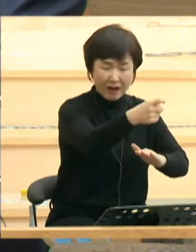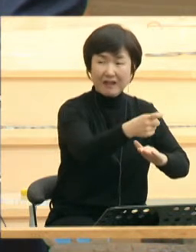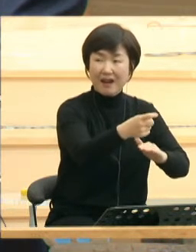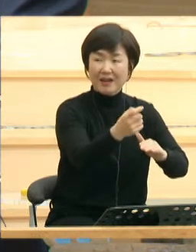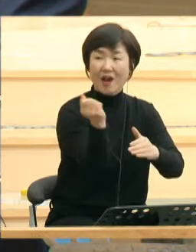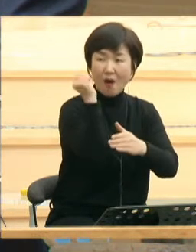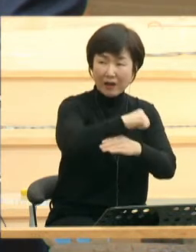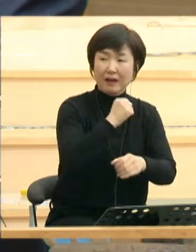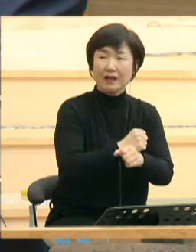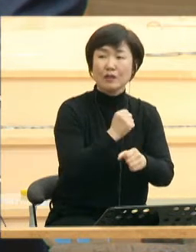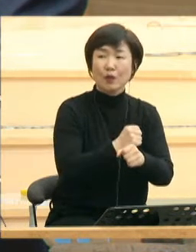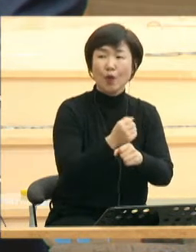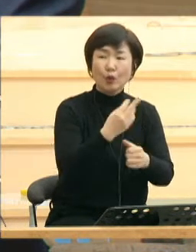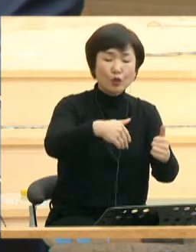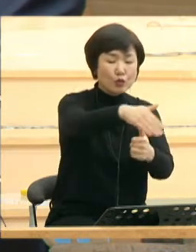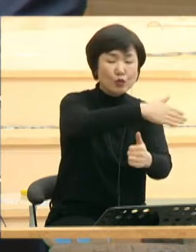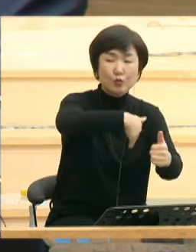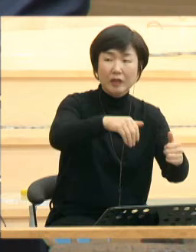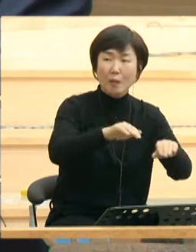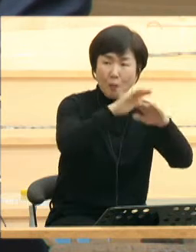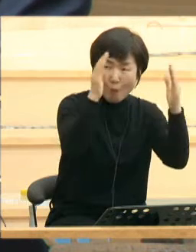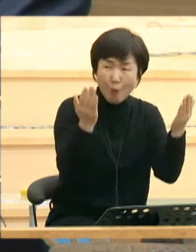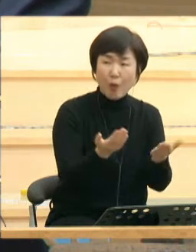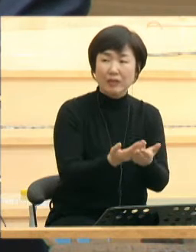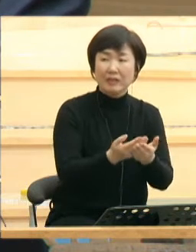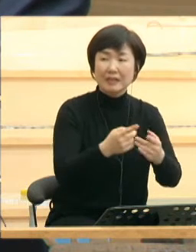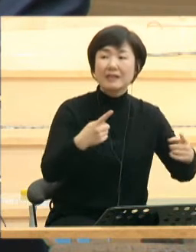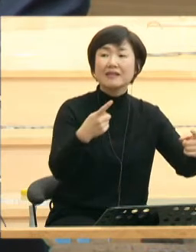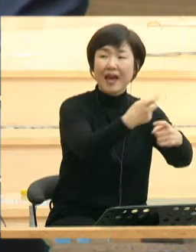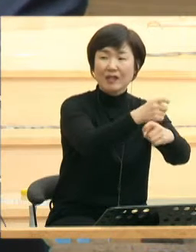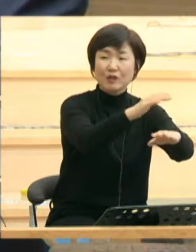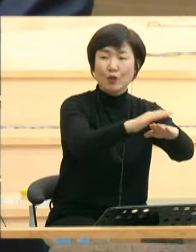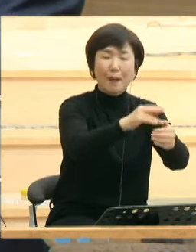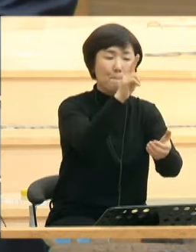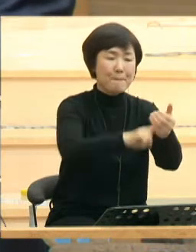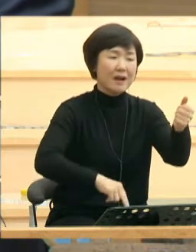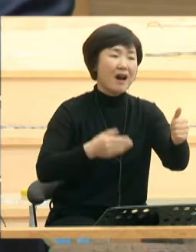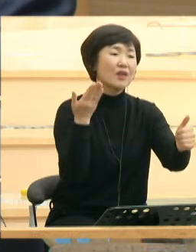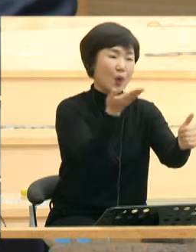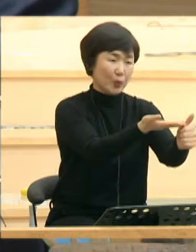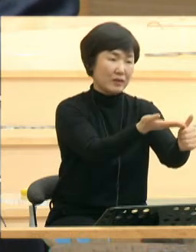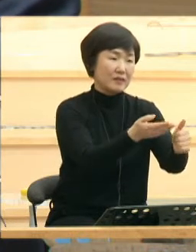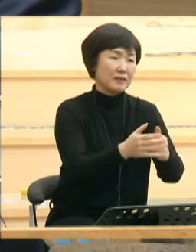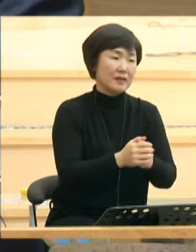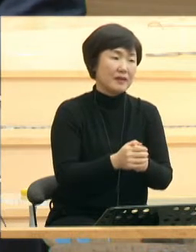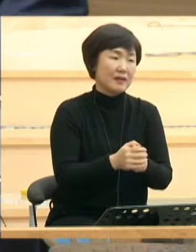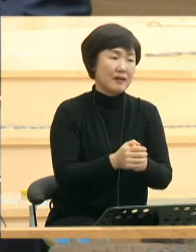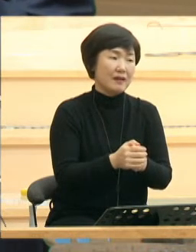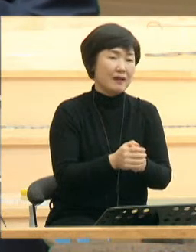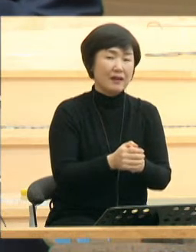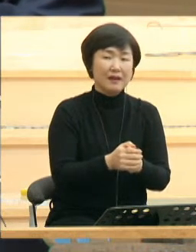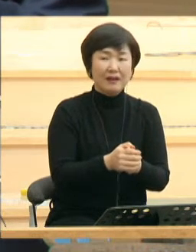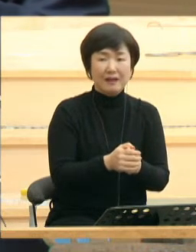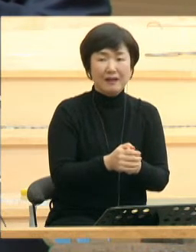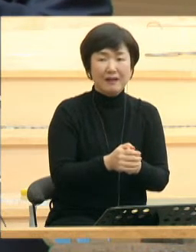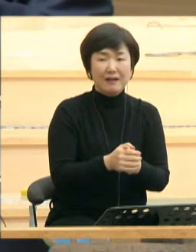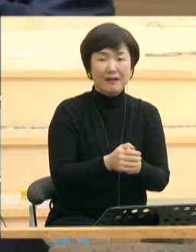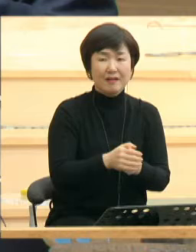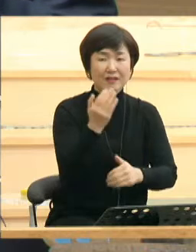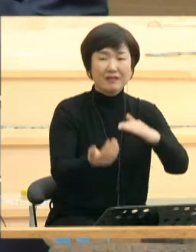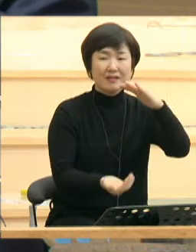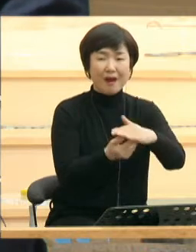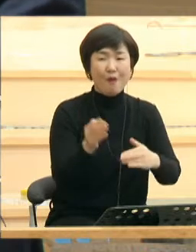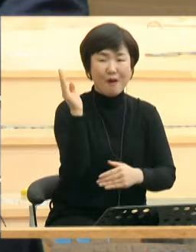하시며 또 주위에 있는 모든 대적의 손에 하라는 기 심해 진짜 비극이 보입니까 이게 비극으로 느껴집니다